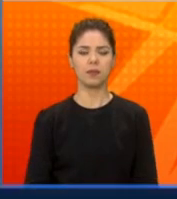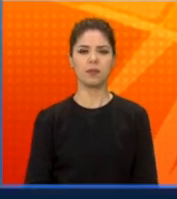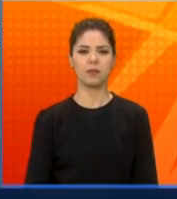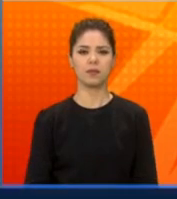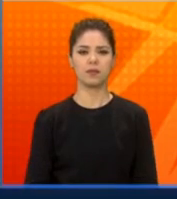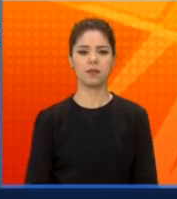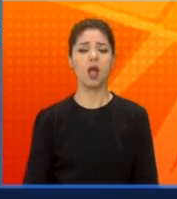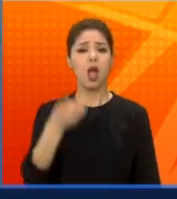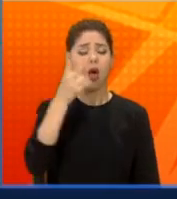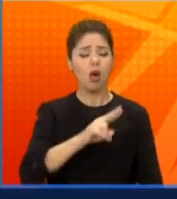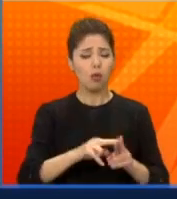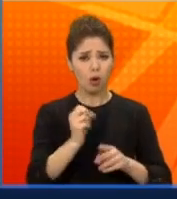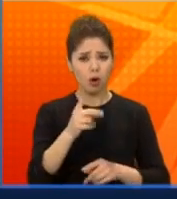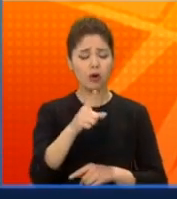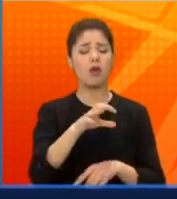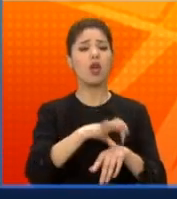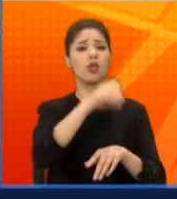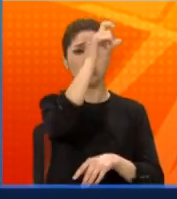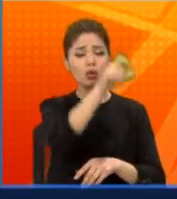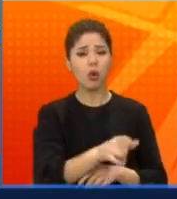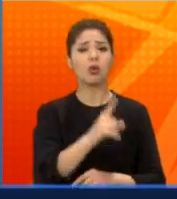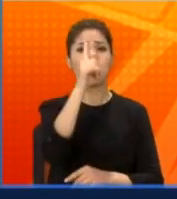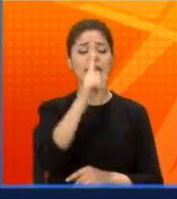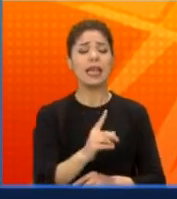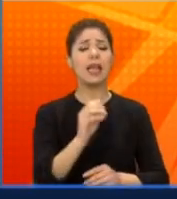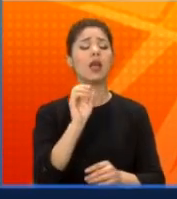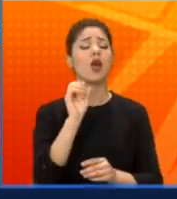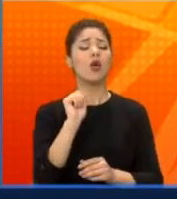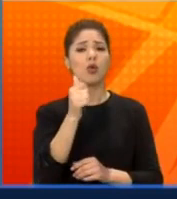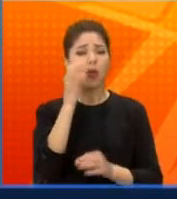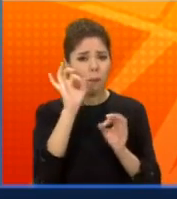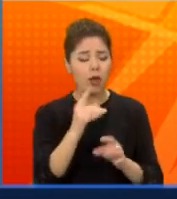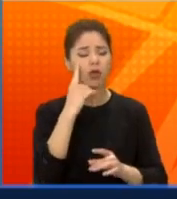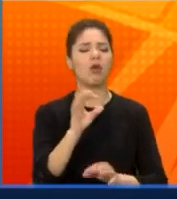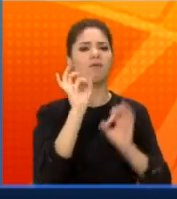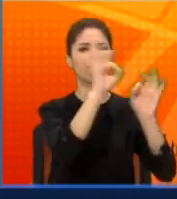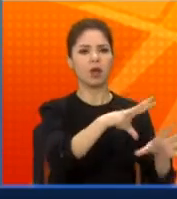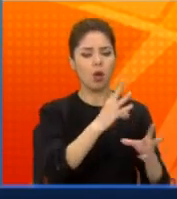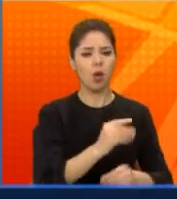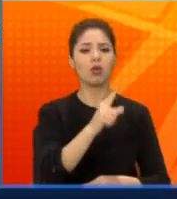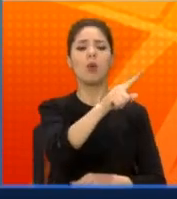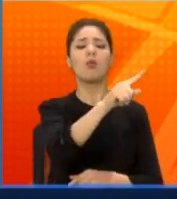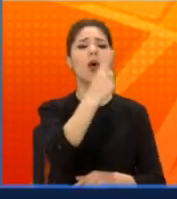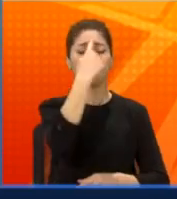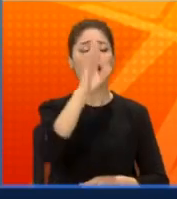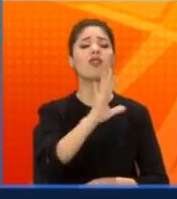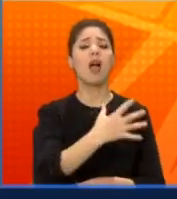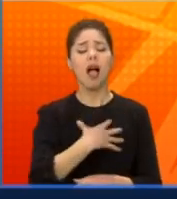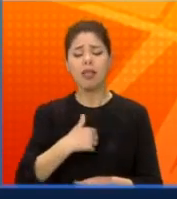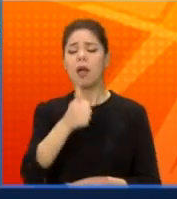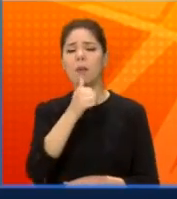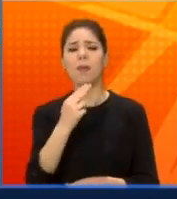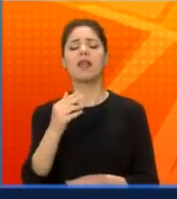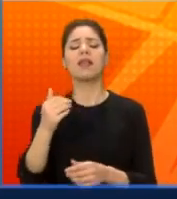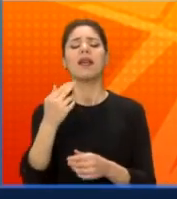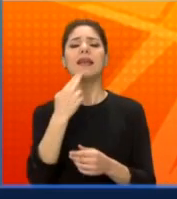mücadele verdi. Ölümcül virüs Doktor Kalaycı'yı salgının ilk günlerinde yakaladı. Üstelik virüs sadece ona değil, anne babası ve kardeşine